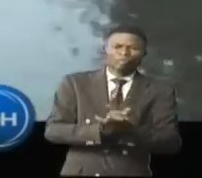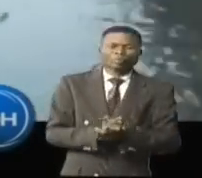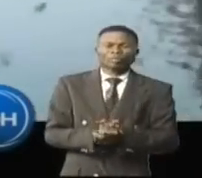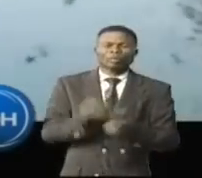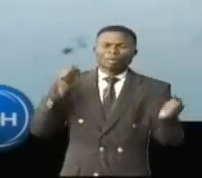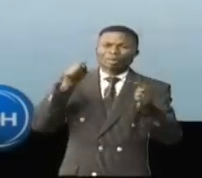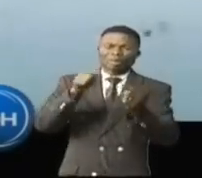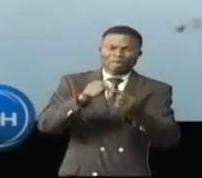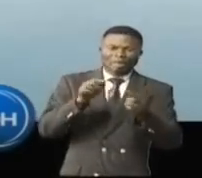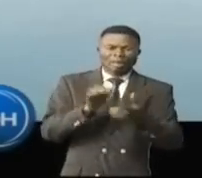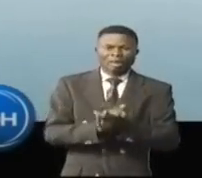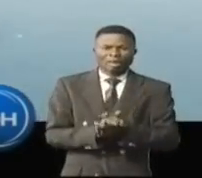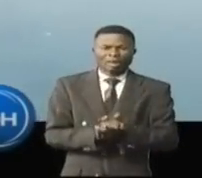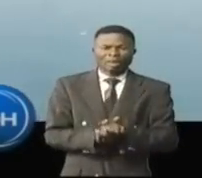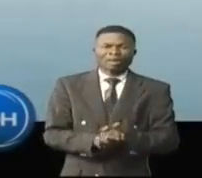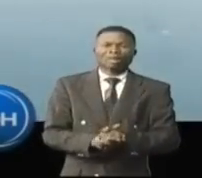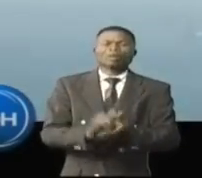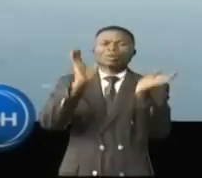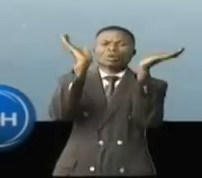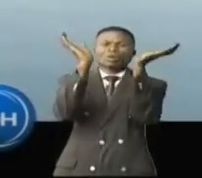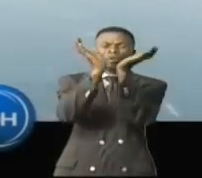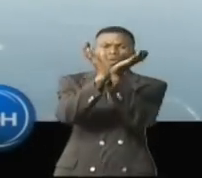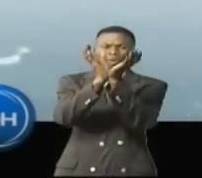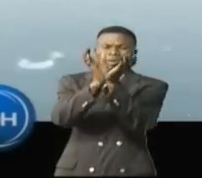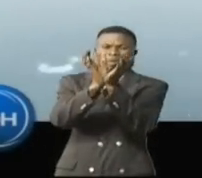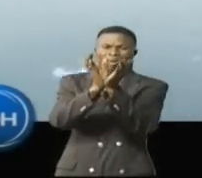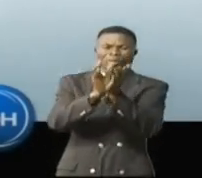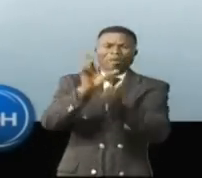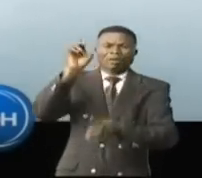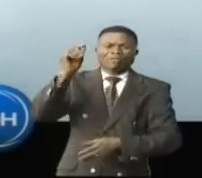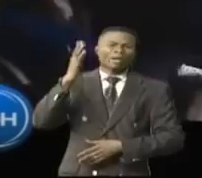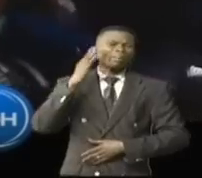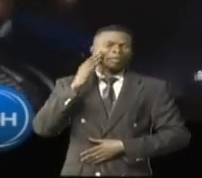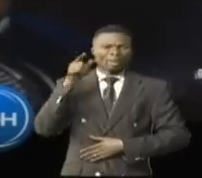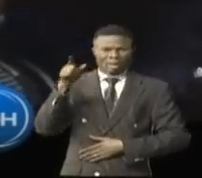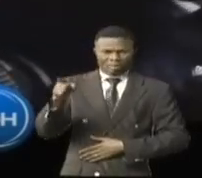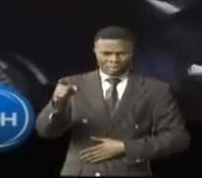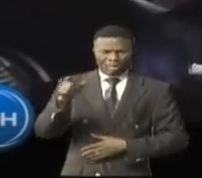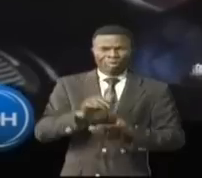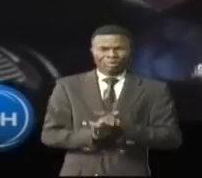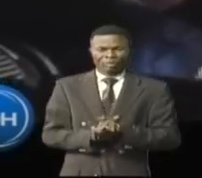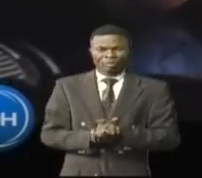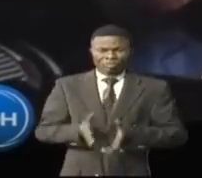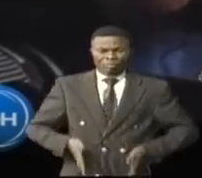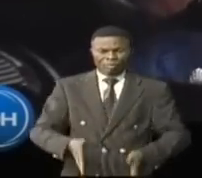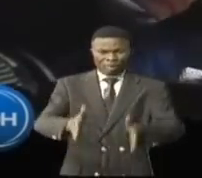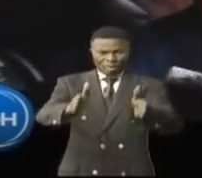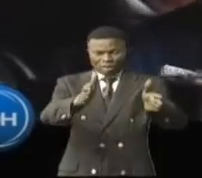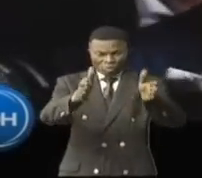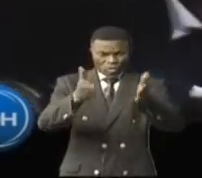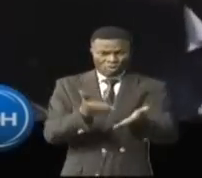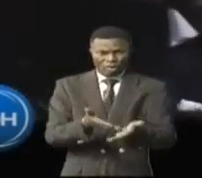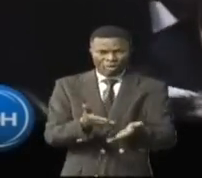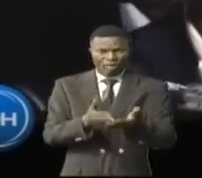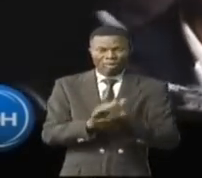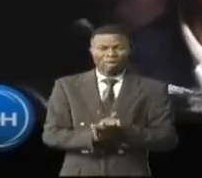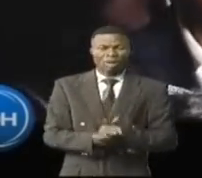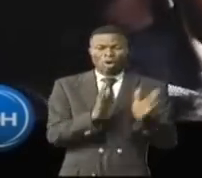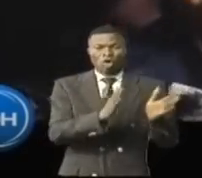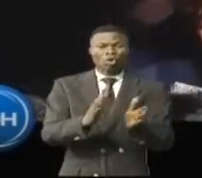vers le stade du 20 mai. Alors, le long du canal, il est